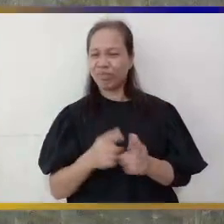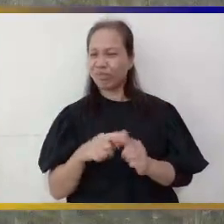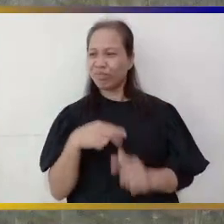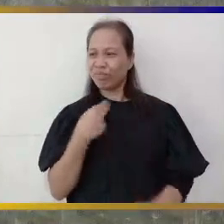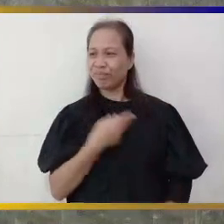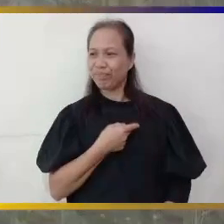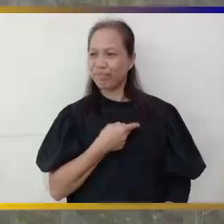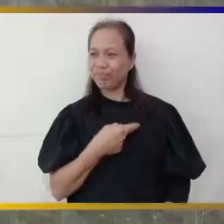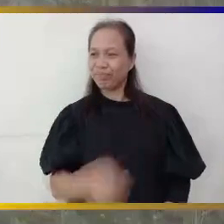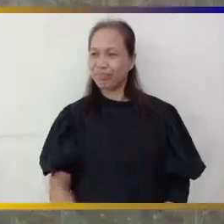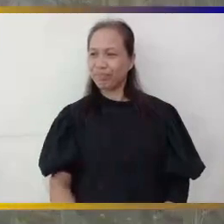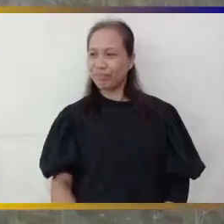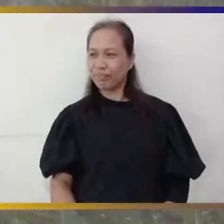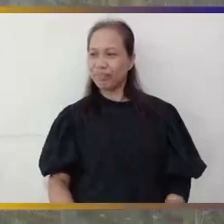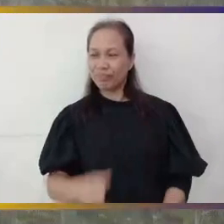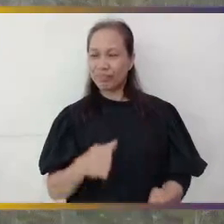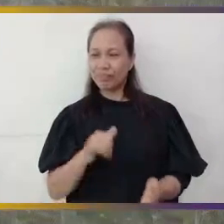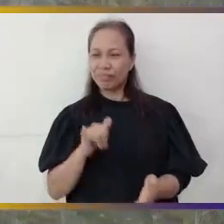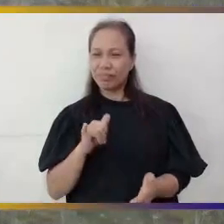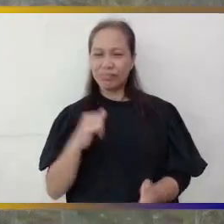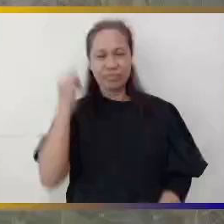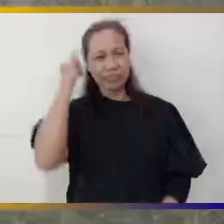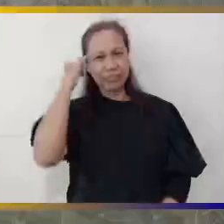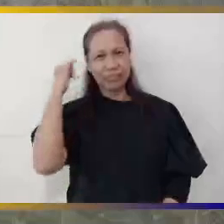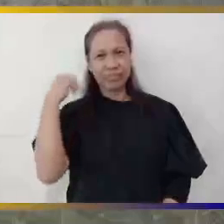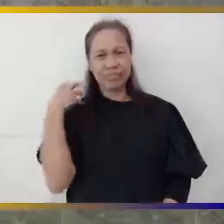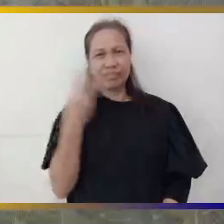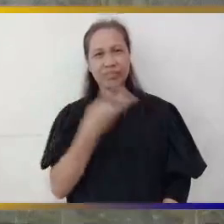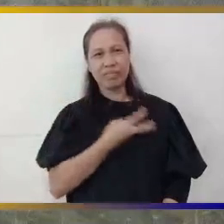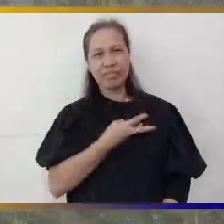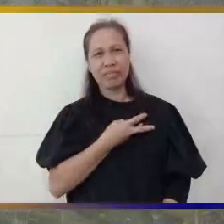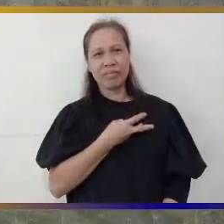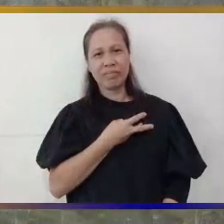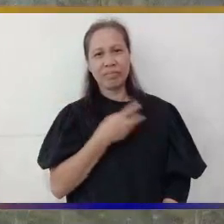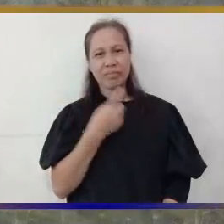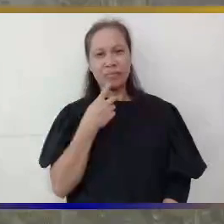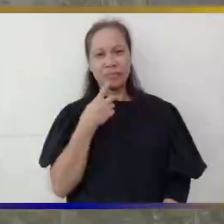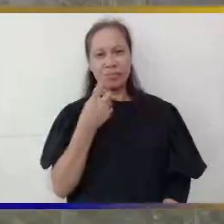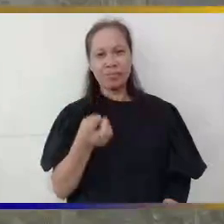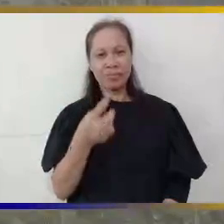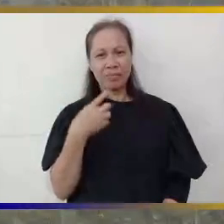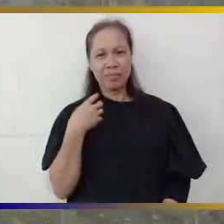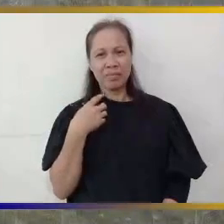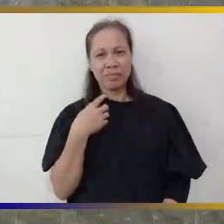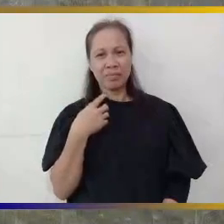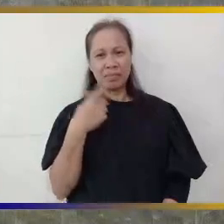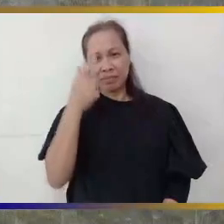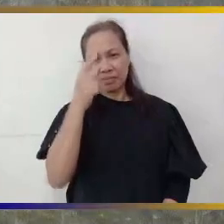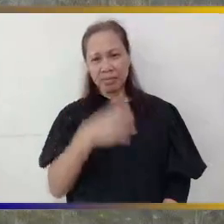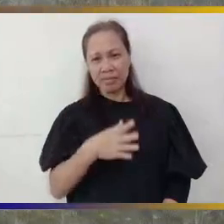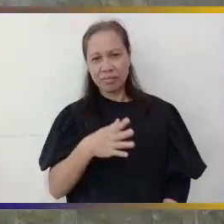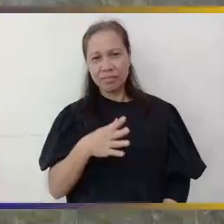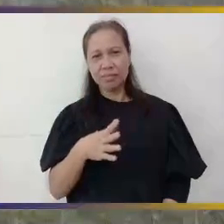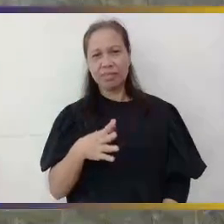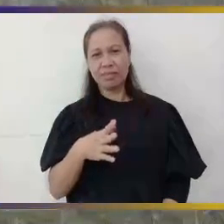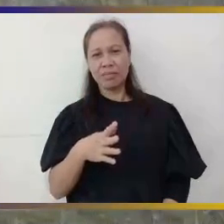polluted and just imagine sabi ng panginoon Sige nga yung ginagawa mo sa akin gawin mo yan sa Governor mo kung matutu